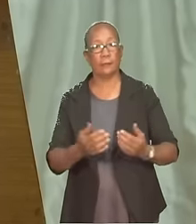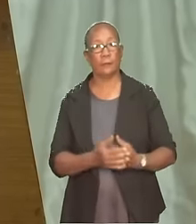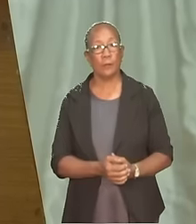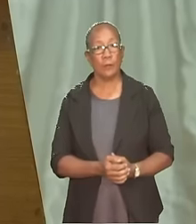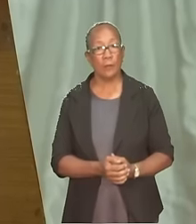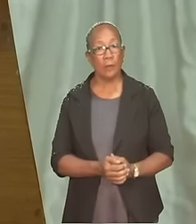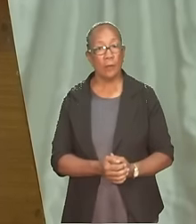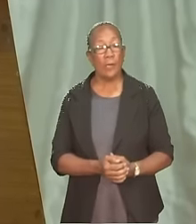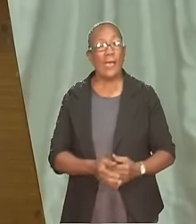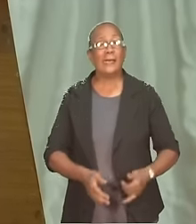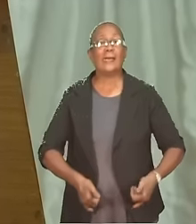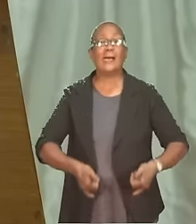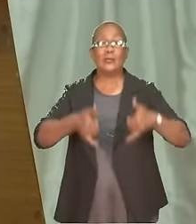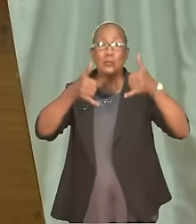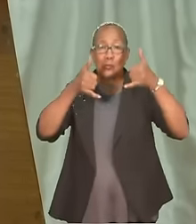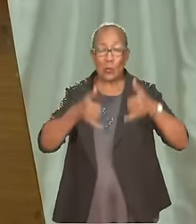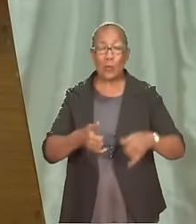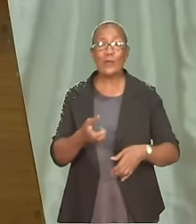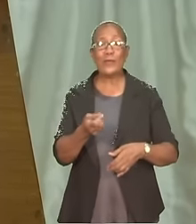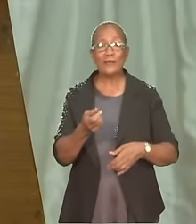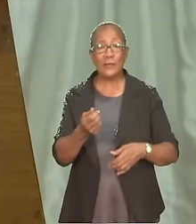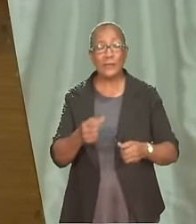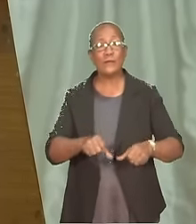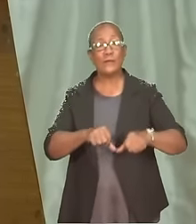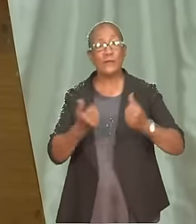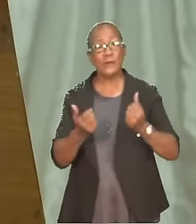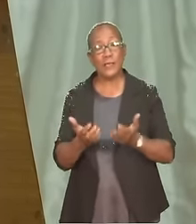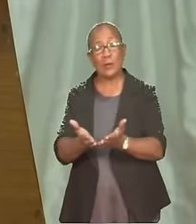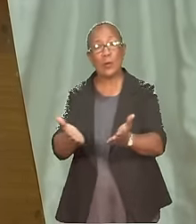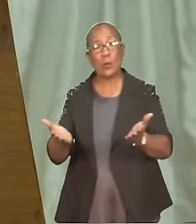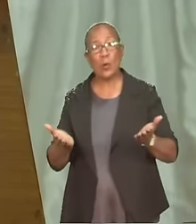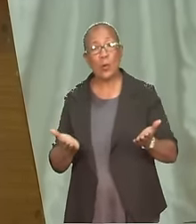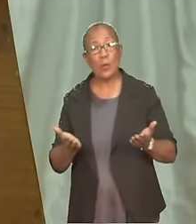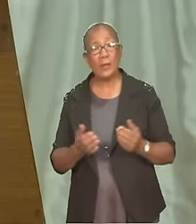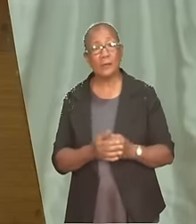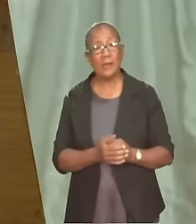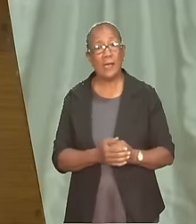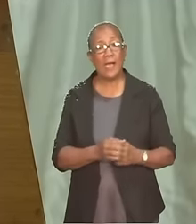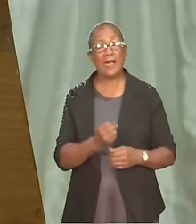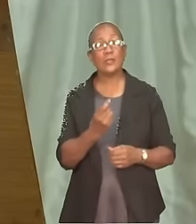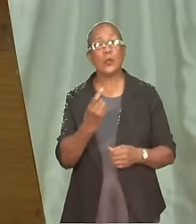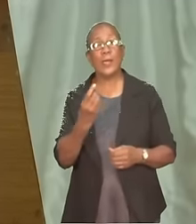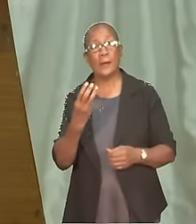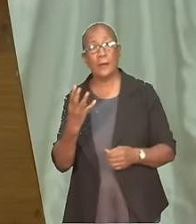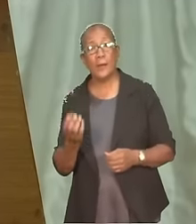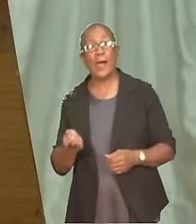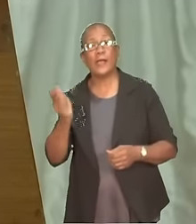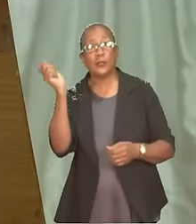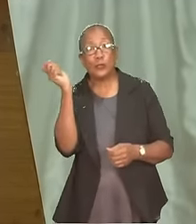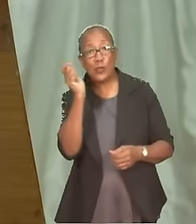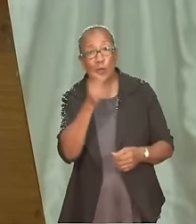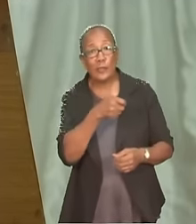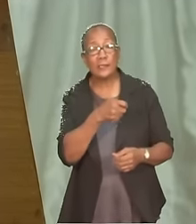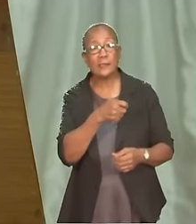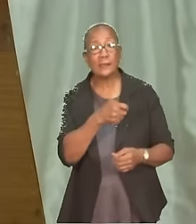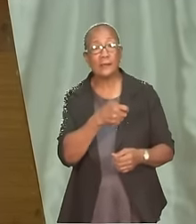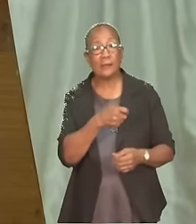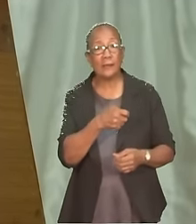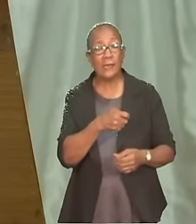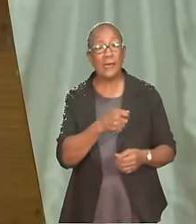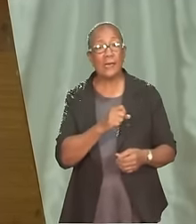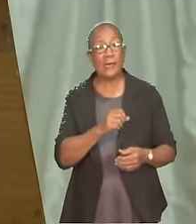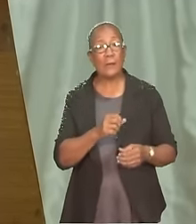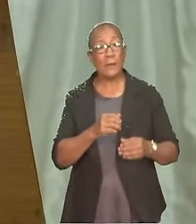En er gaan zoveel financiële middelen vrijkomen als we een paar duizenden van de ambtenaren op een verantwoorde wijze kunnen